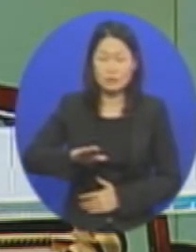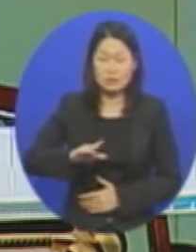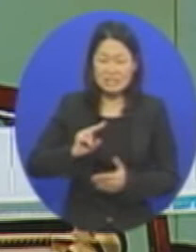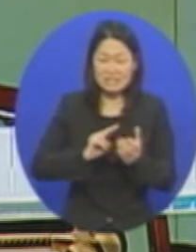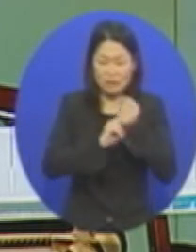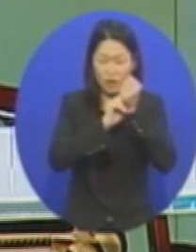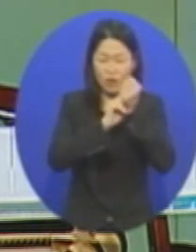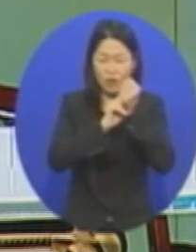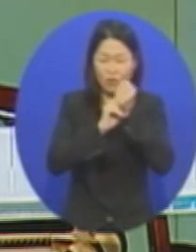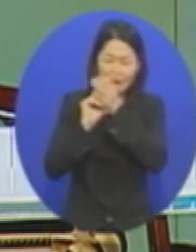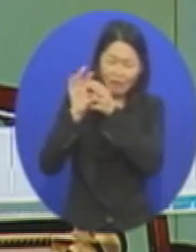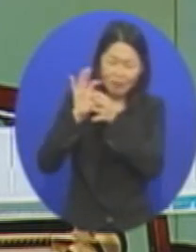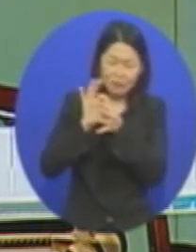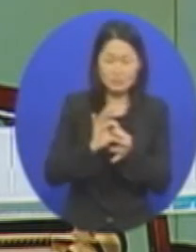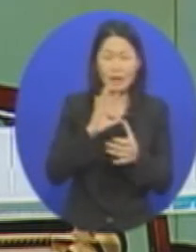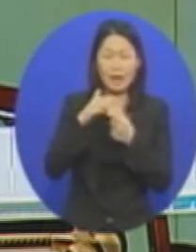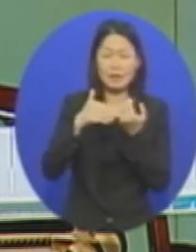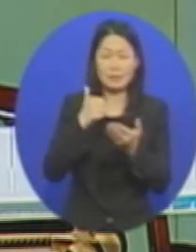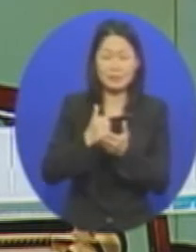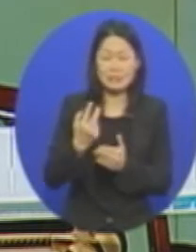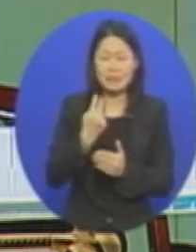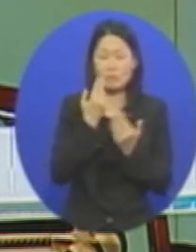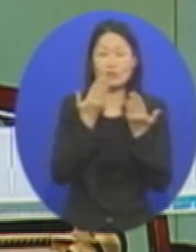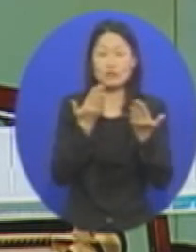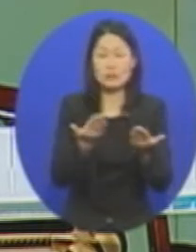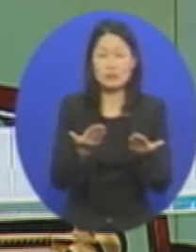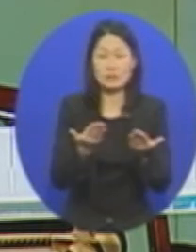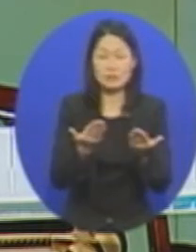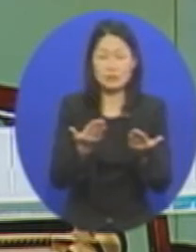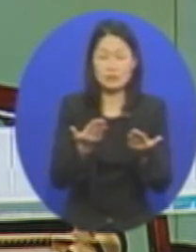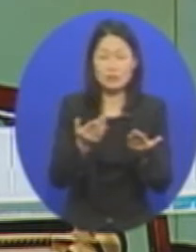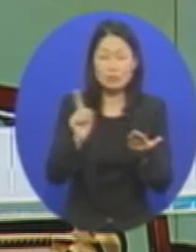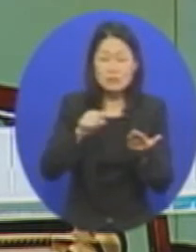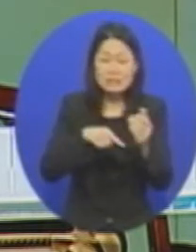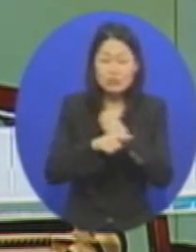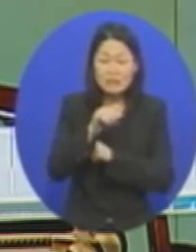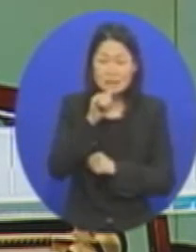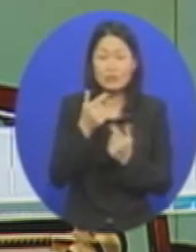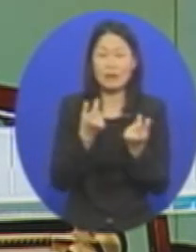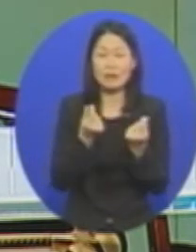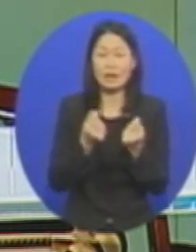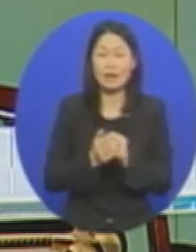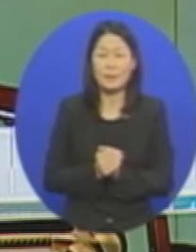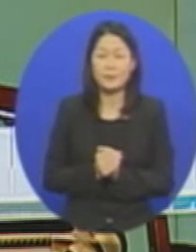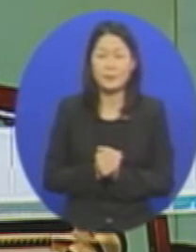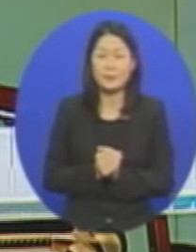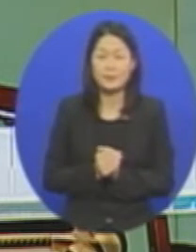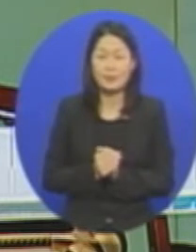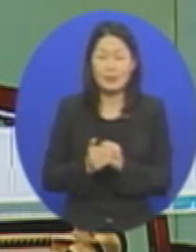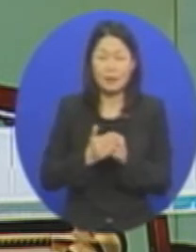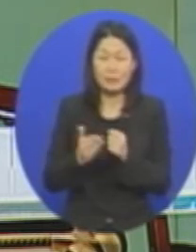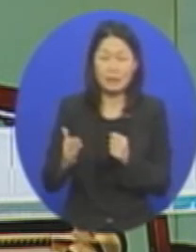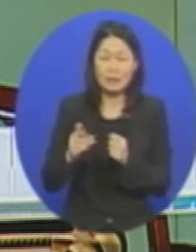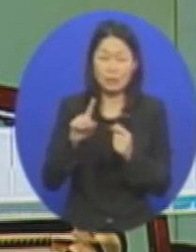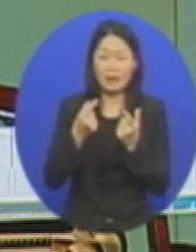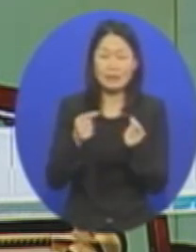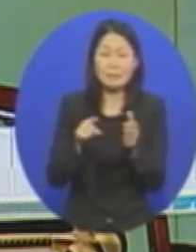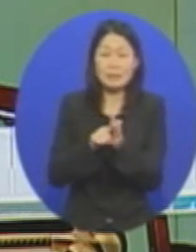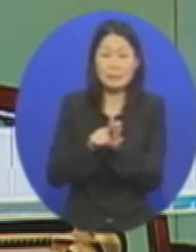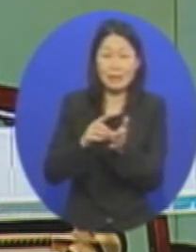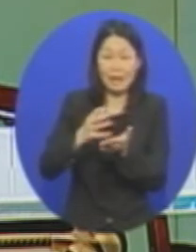기적의 연속으로 하나님이 생명을 주신 것은 무슨 까닭 이지 않나 그래서 그 믿음 가지고